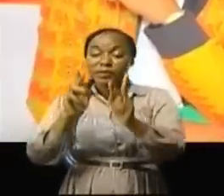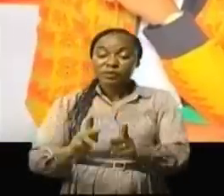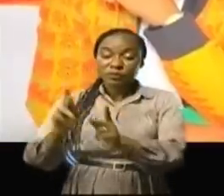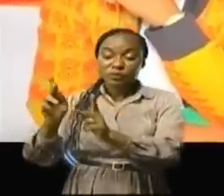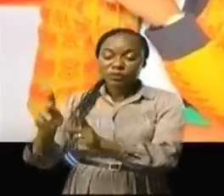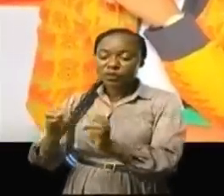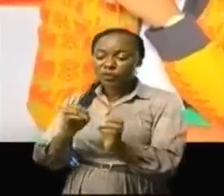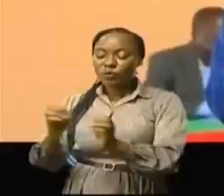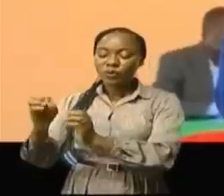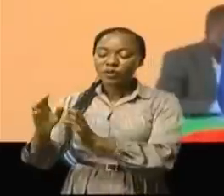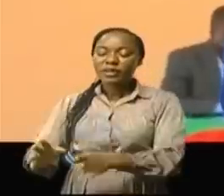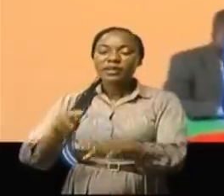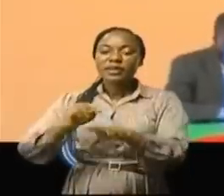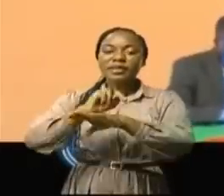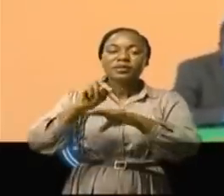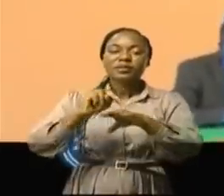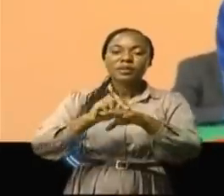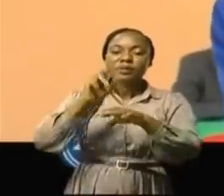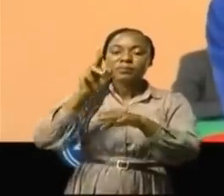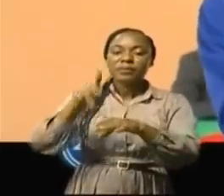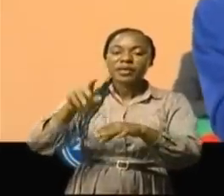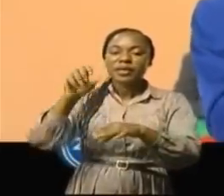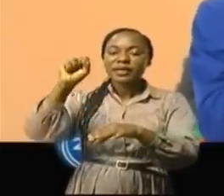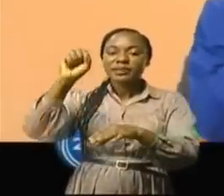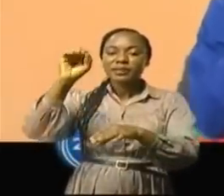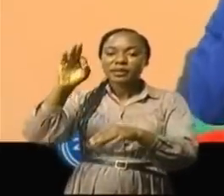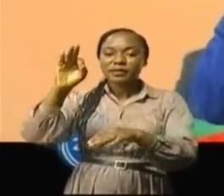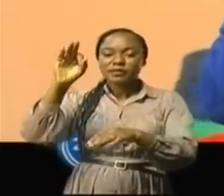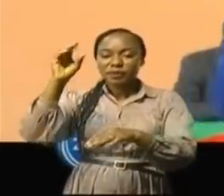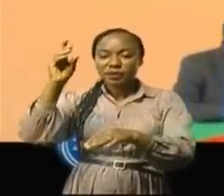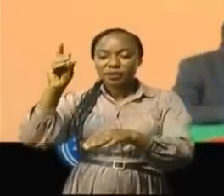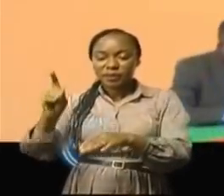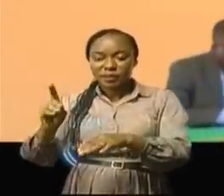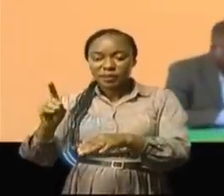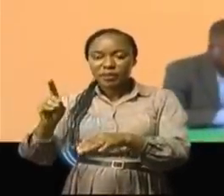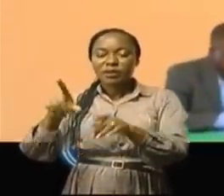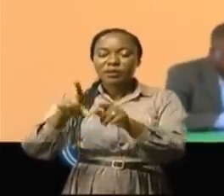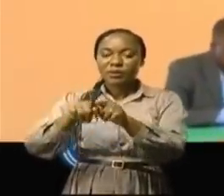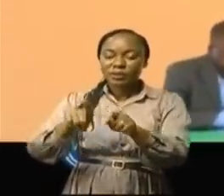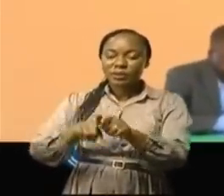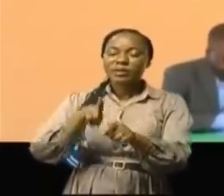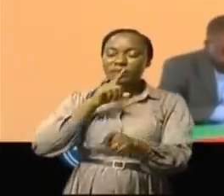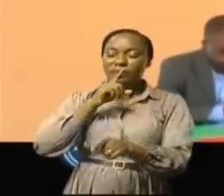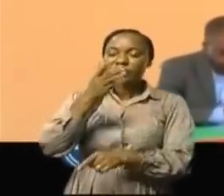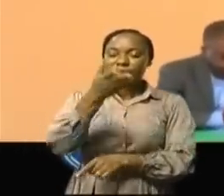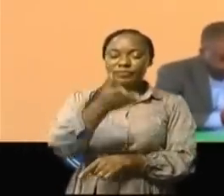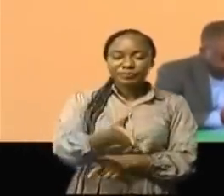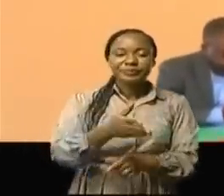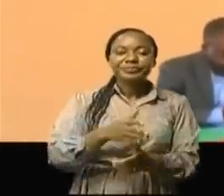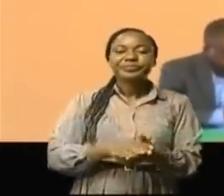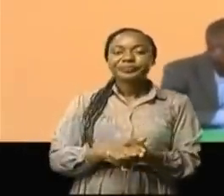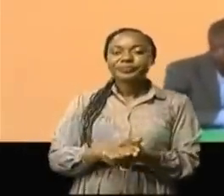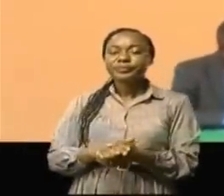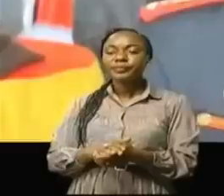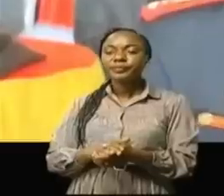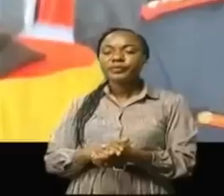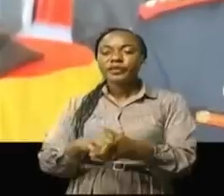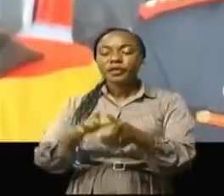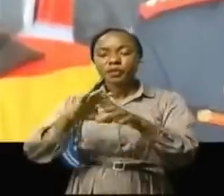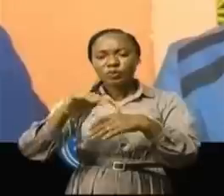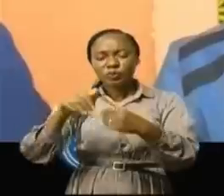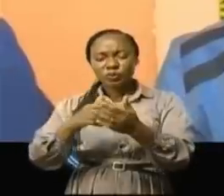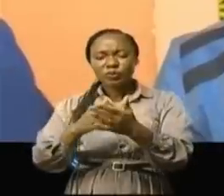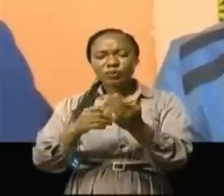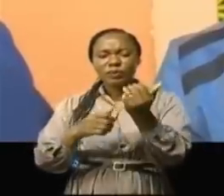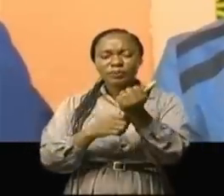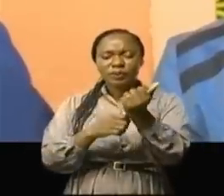coordonnateur national du PSFD, Ozit Nguessonza Paula, ce en présence de toutes les